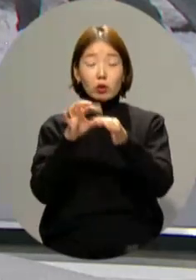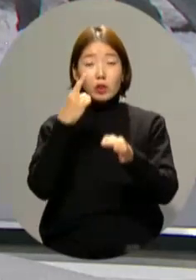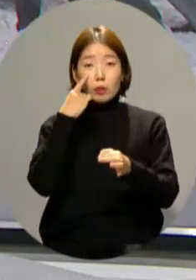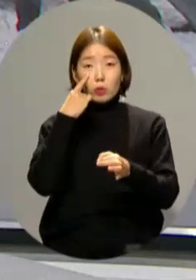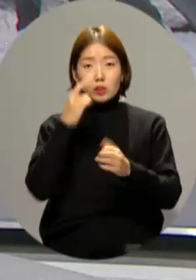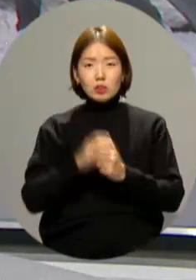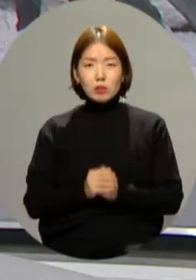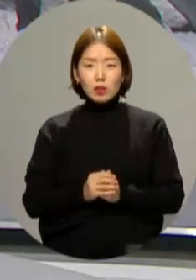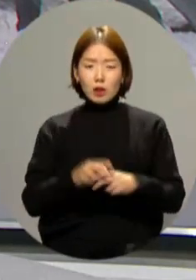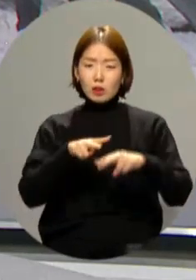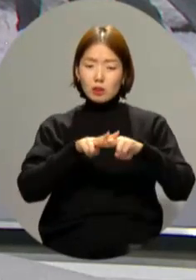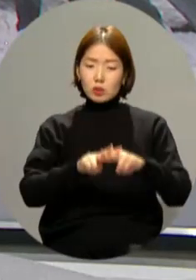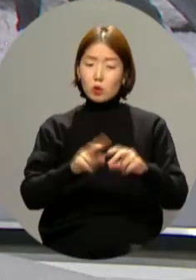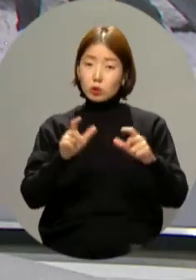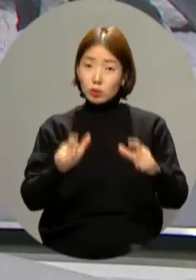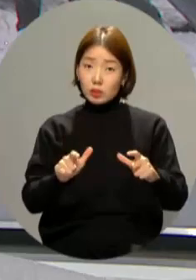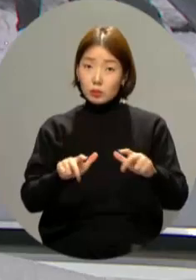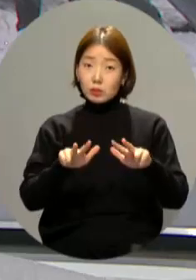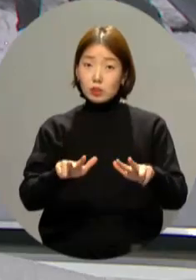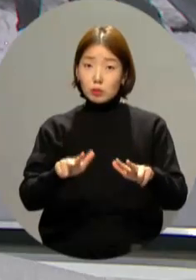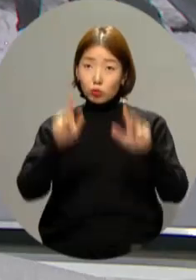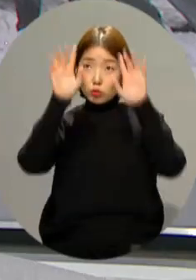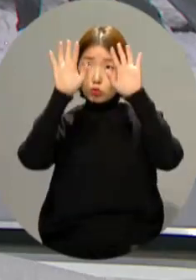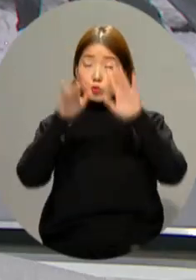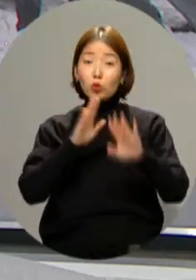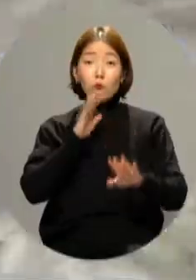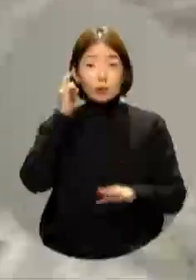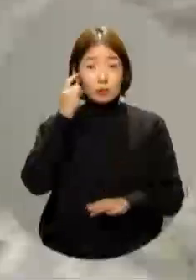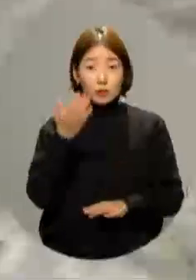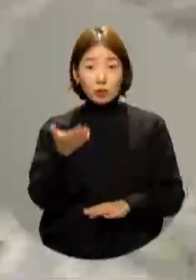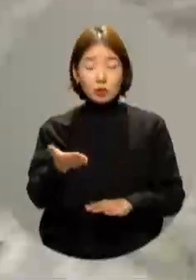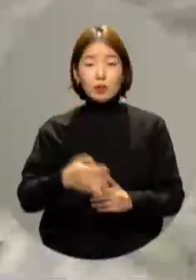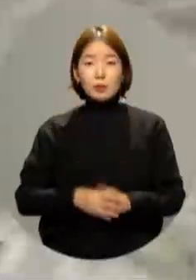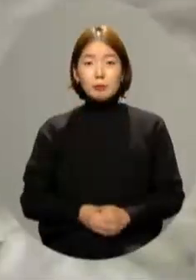정자영 기자, 정읍에는 지금도 눈이 오고 있는 상황입니까?